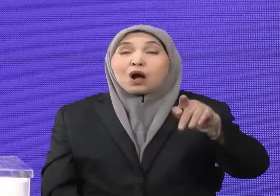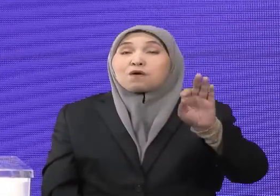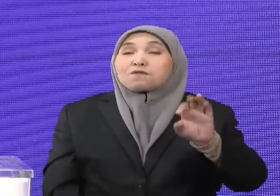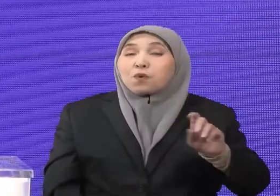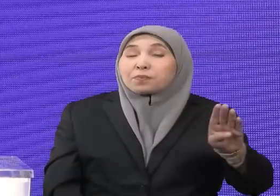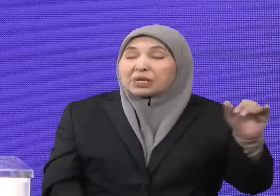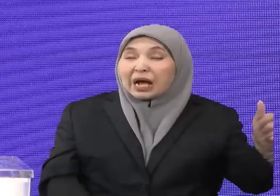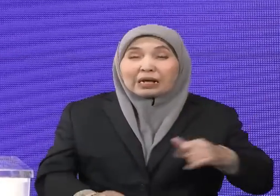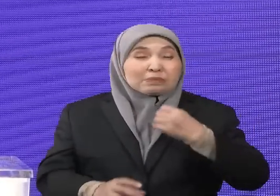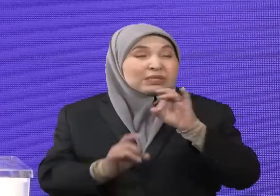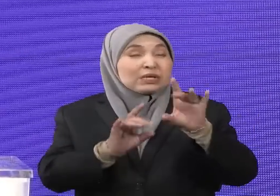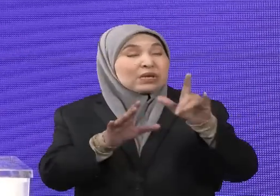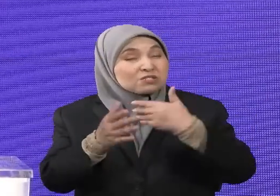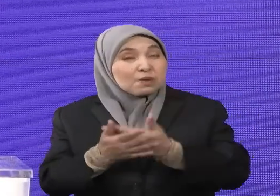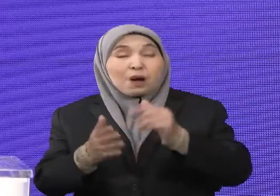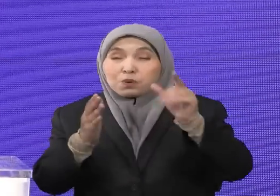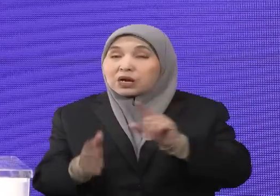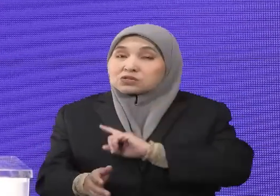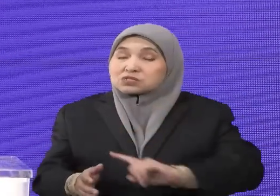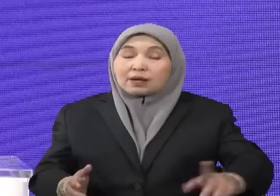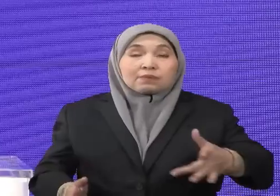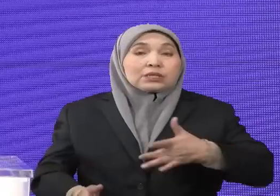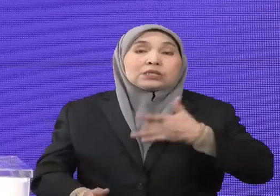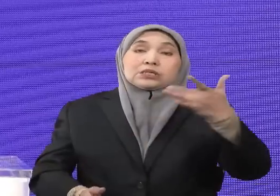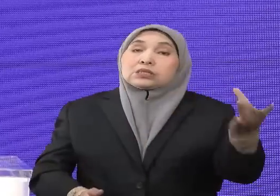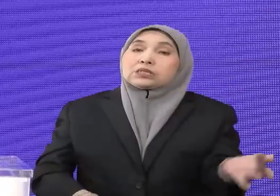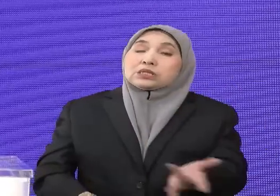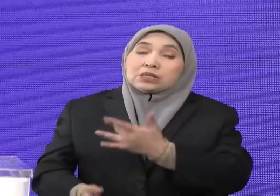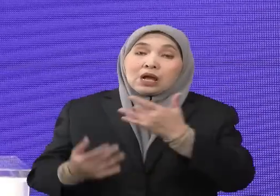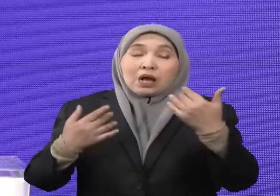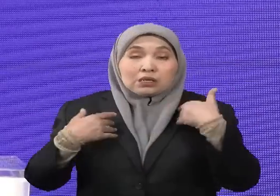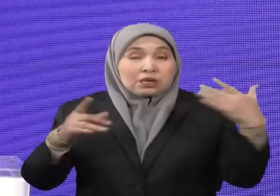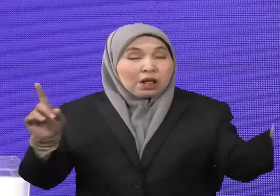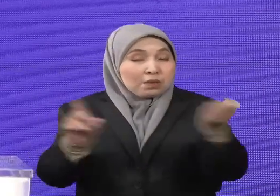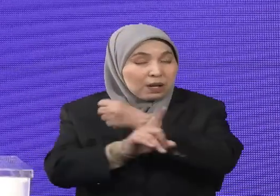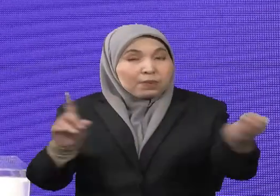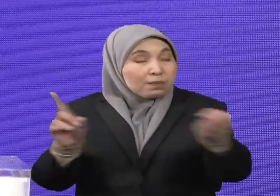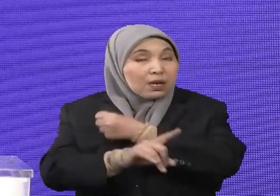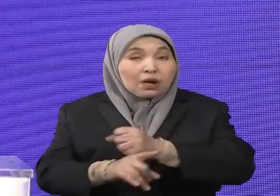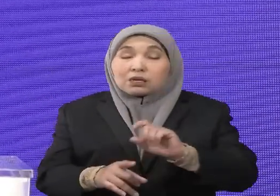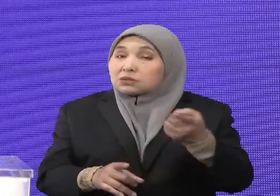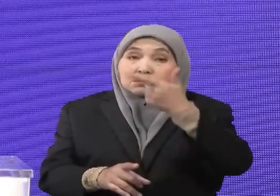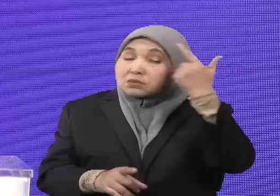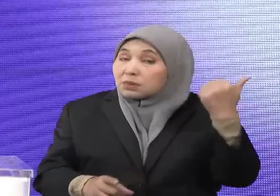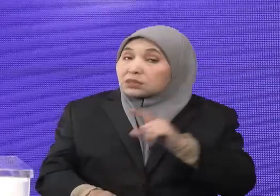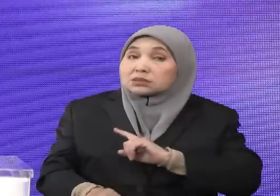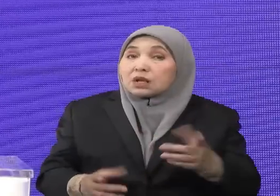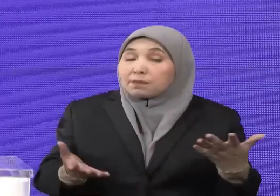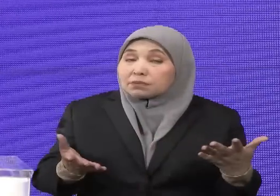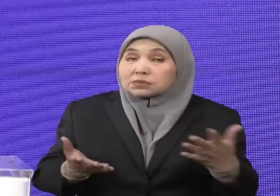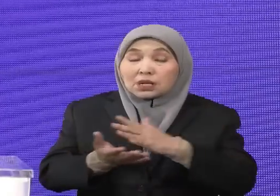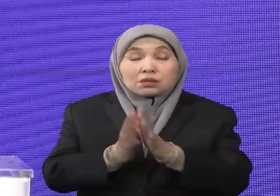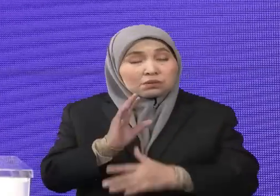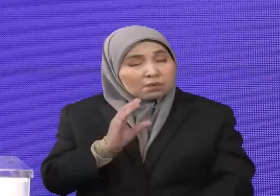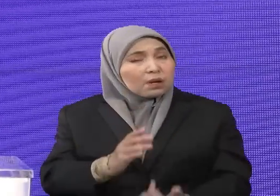dunia sehingga menyebabkan umat Islam di seluruh dunia terkesan bahkan Adil yang dipukul hanya sekadar kerani itu jadi dia